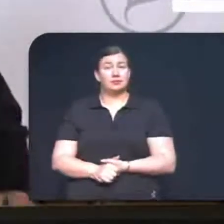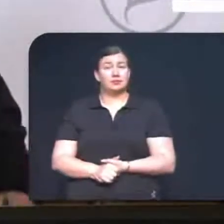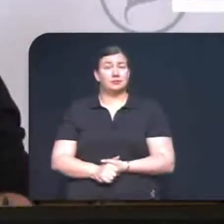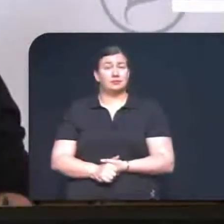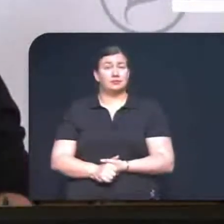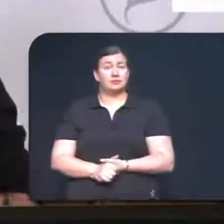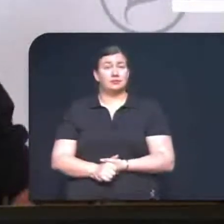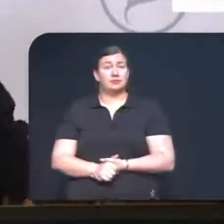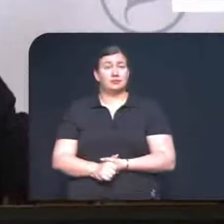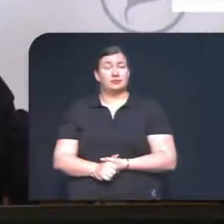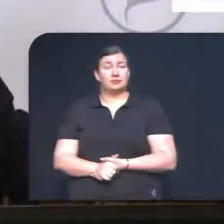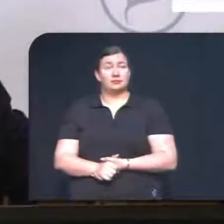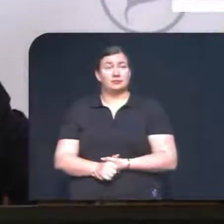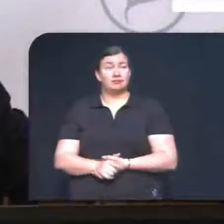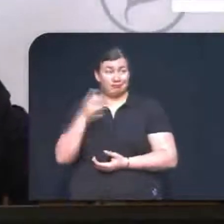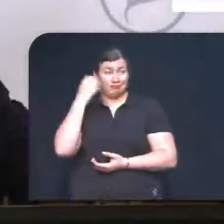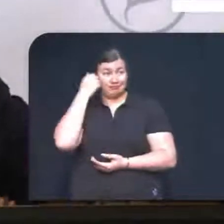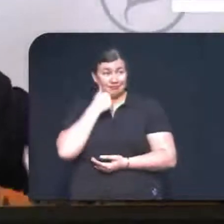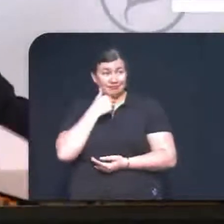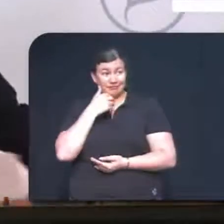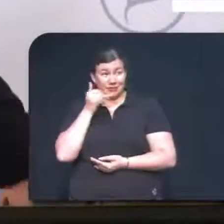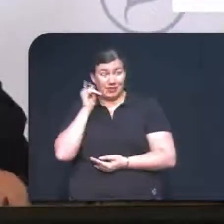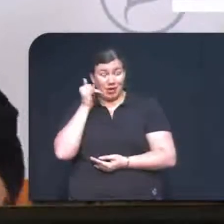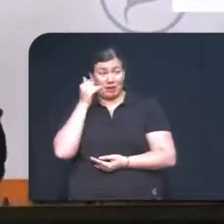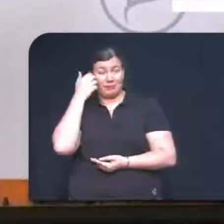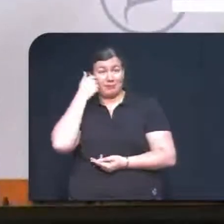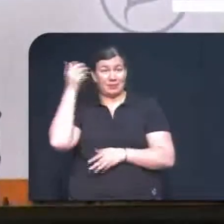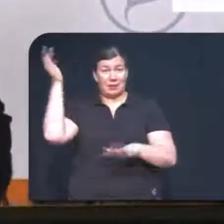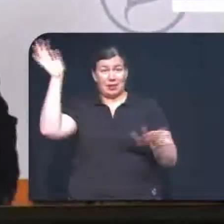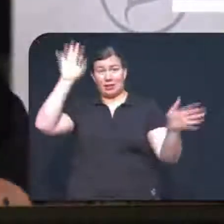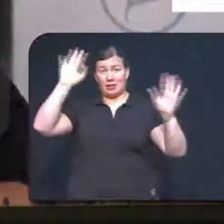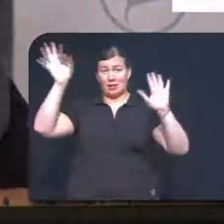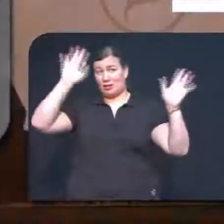wenn ja Wedel derjenige bitte mal mit den Armen